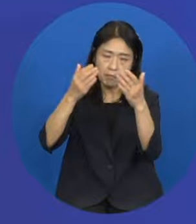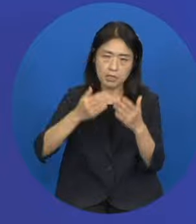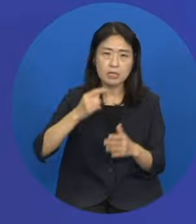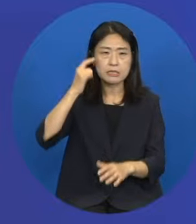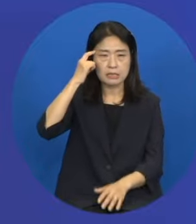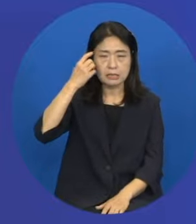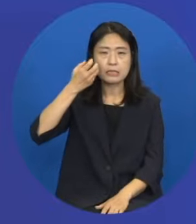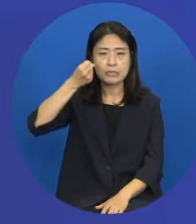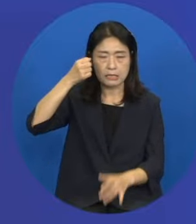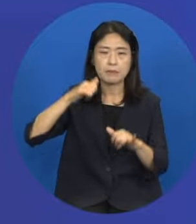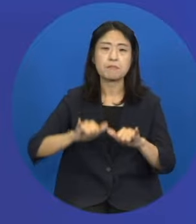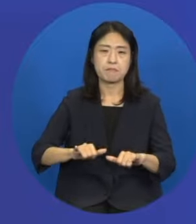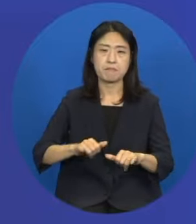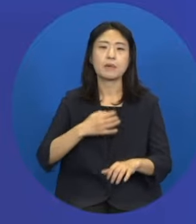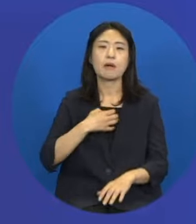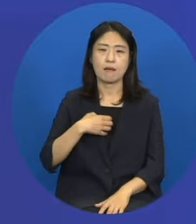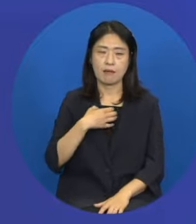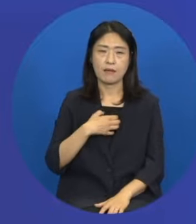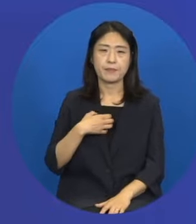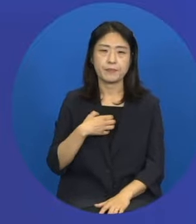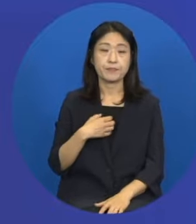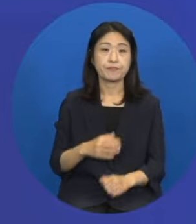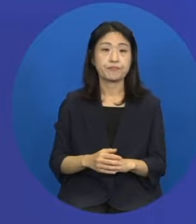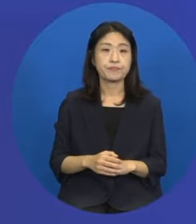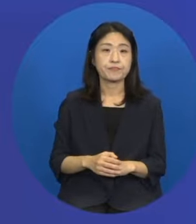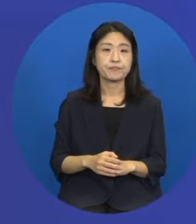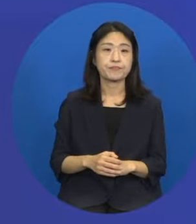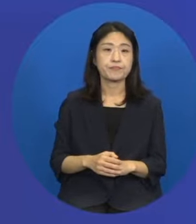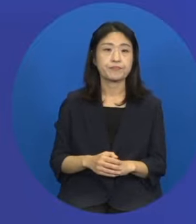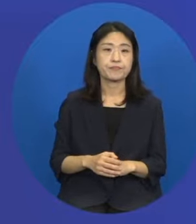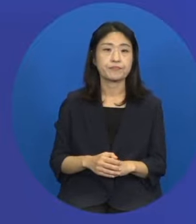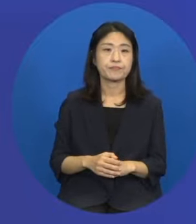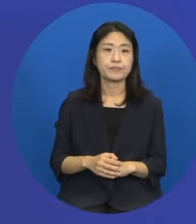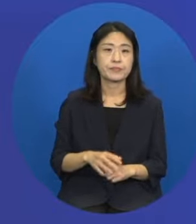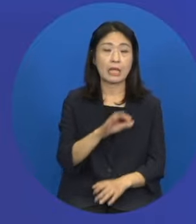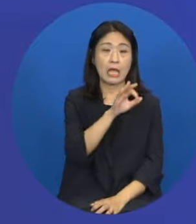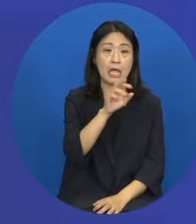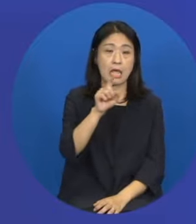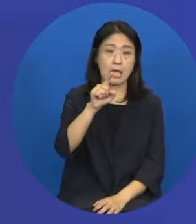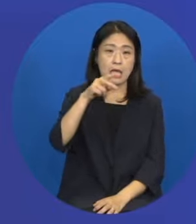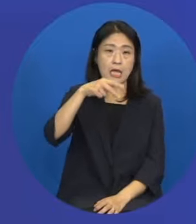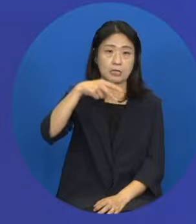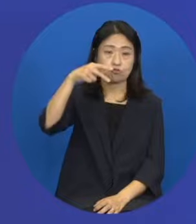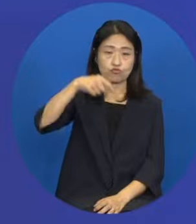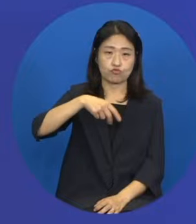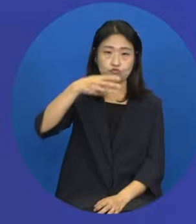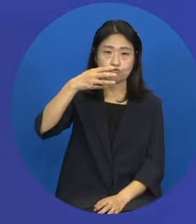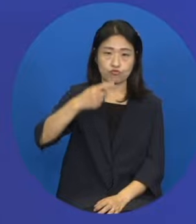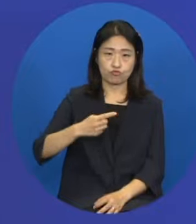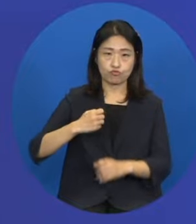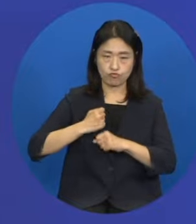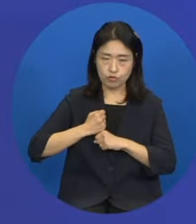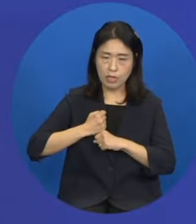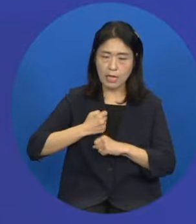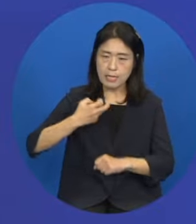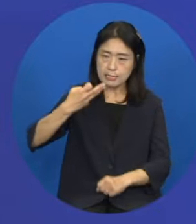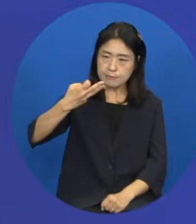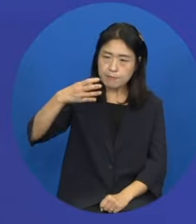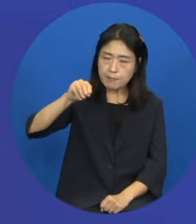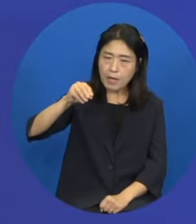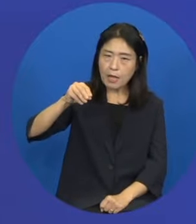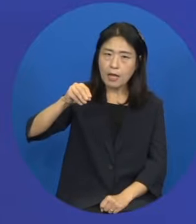다른 예를 들어보겠습니다. 열왕기하 19장입니다. 아수르 군대 18만 5천 명이 쳐들어왔어요. 와, 18만 5천 명?